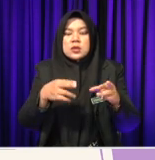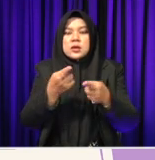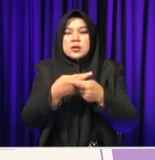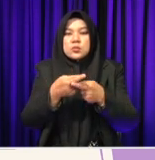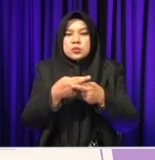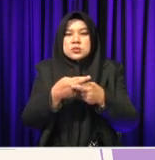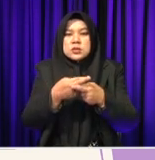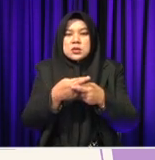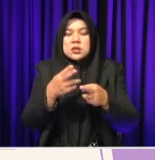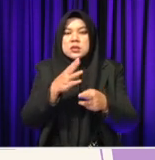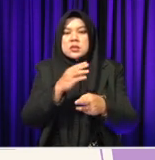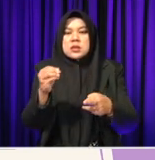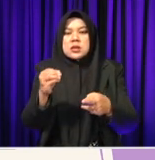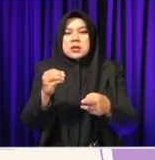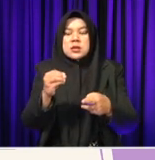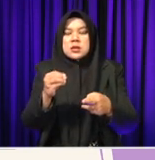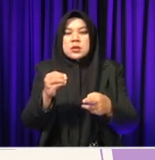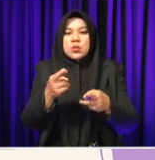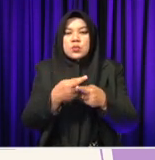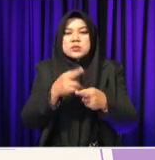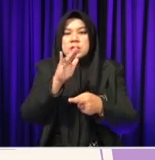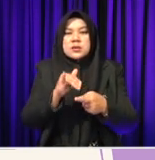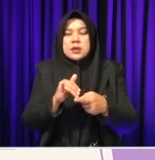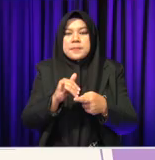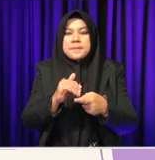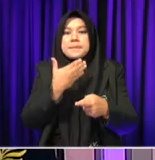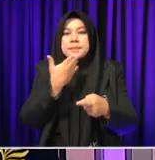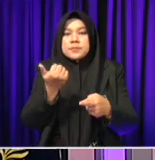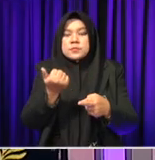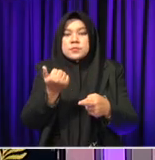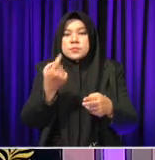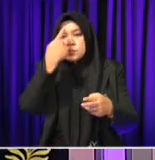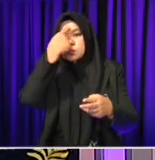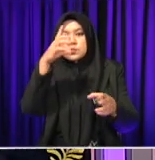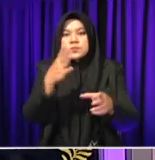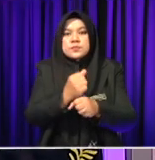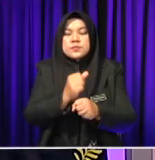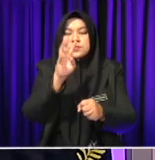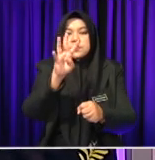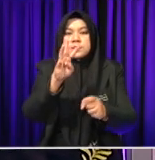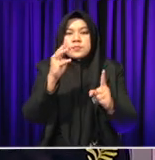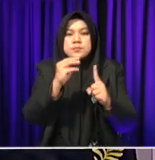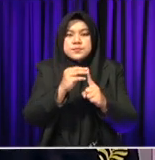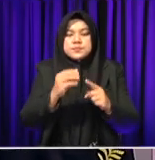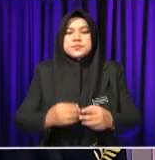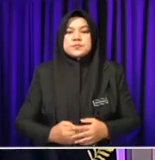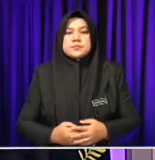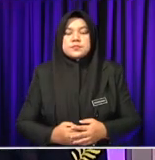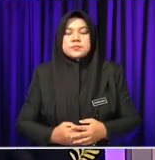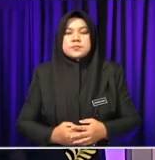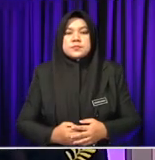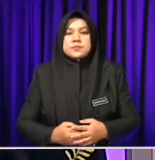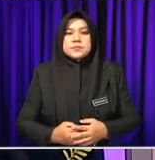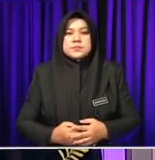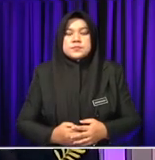ataupun ulahanolahan menarik ah jadi kamu dapatlah empat markah keseluruhannya itu sahaja kita lihat nampak